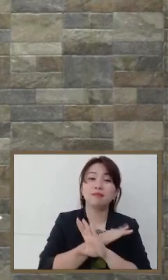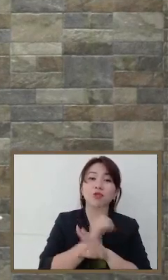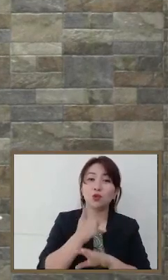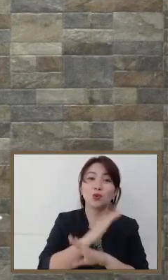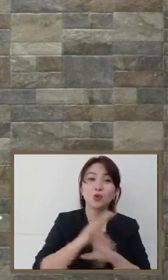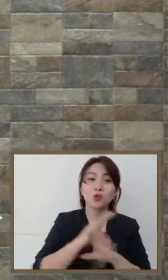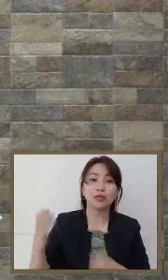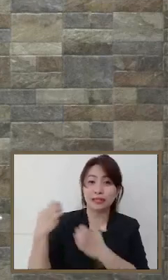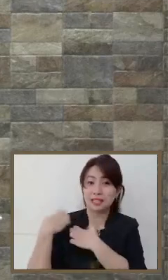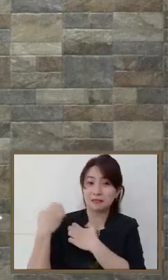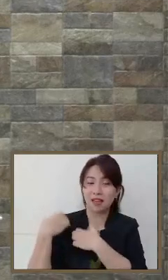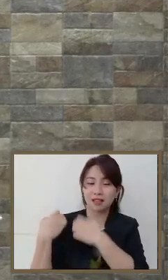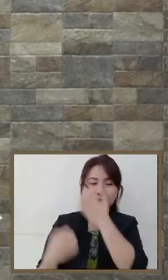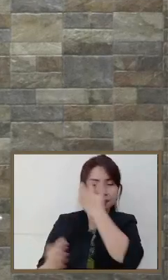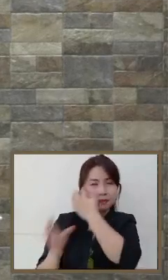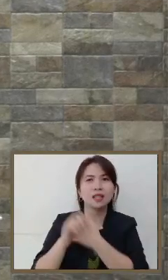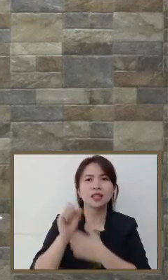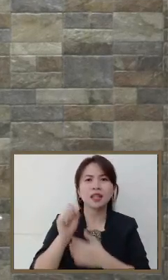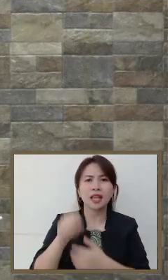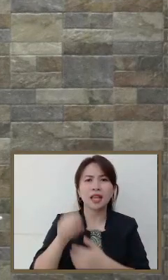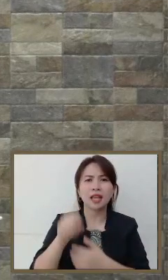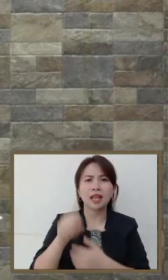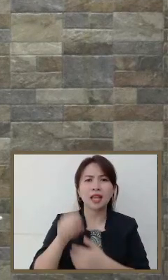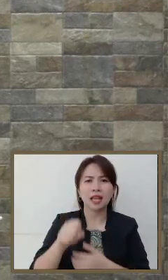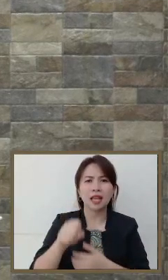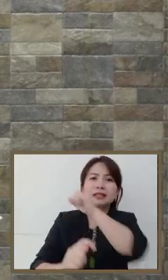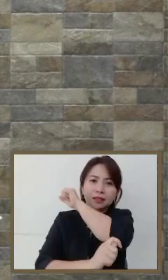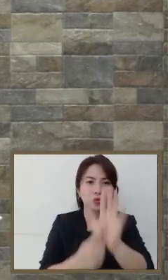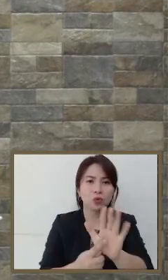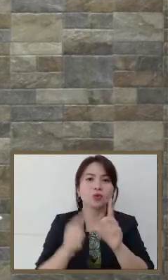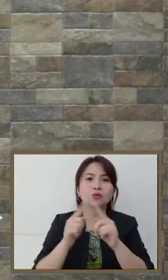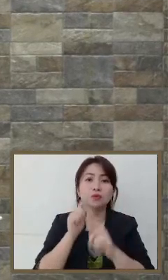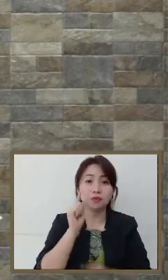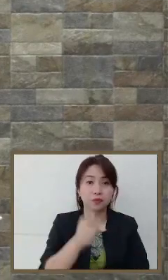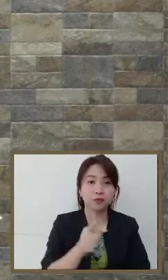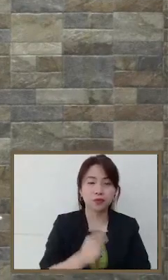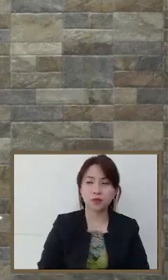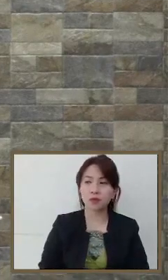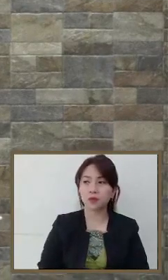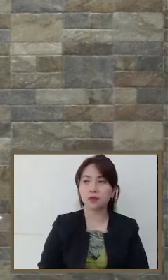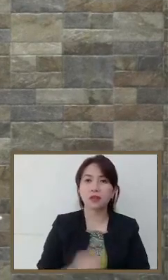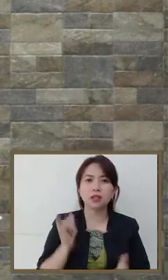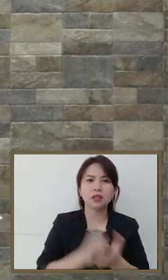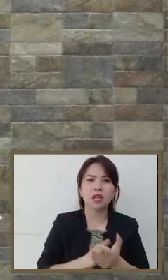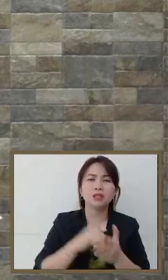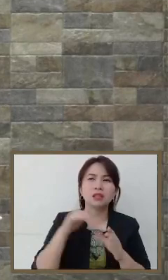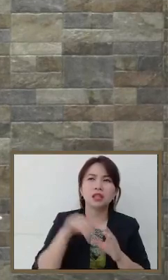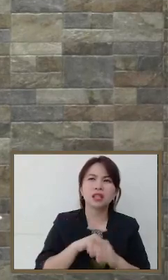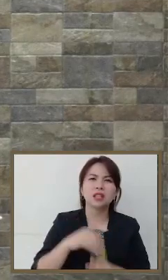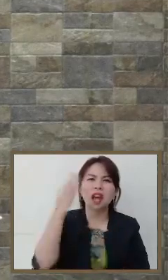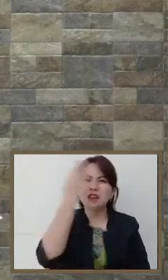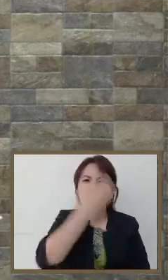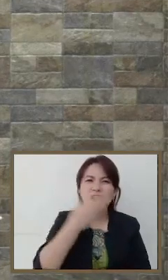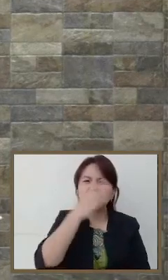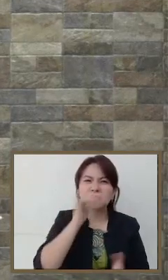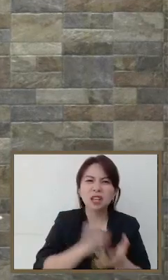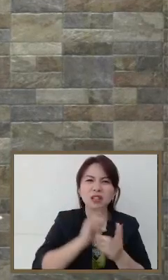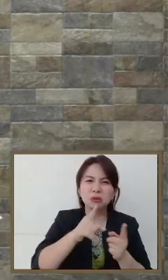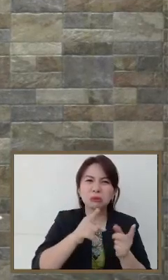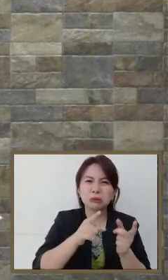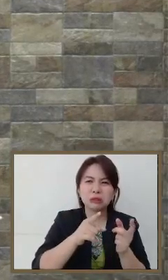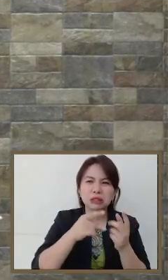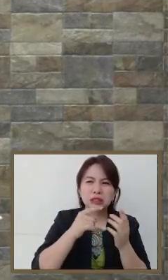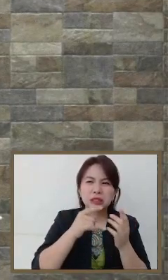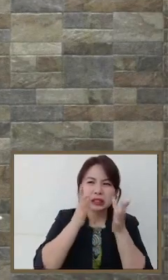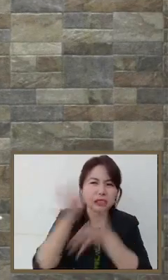inaasahan at ang temptation ay mag-aappear yan mga kapatid hindi sa itsura na kung saan ay parang tatakbuhan mo